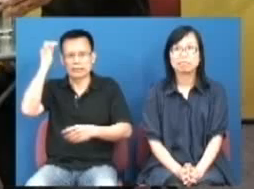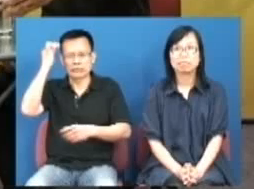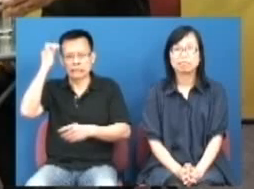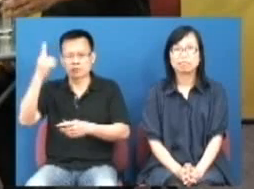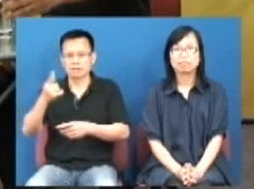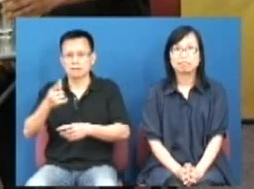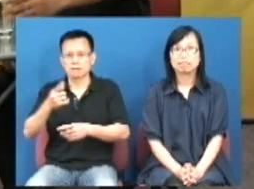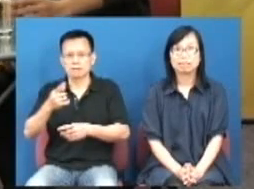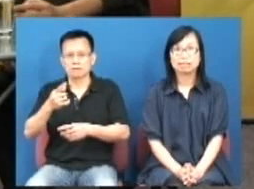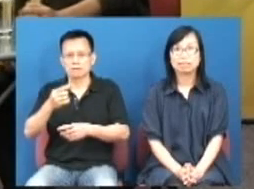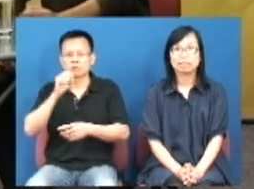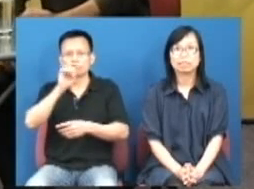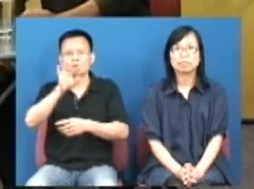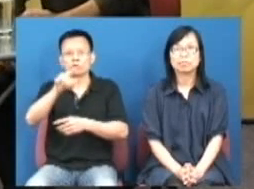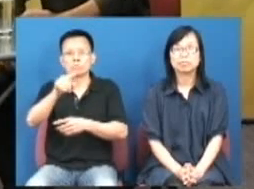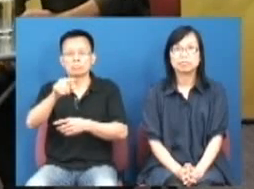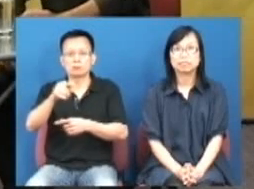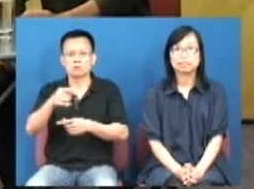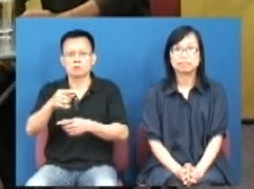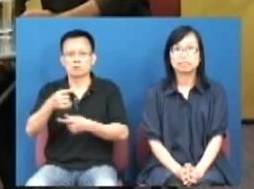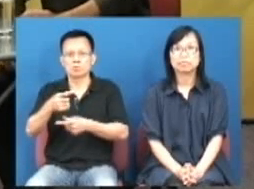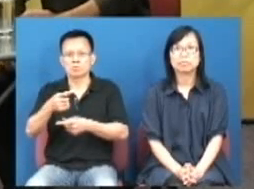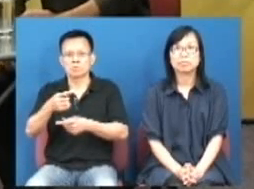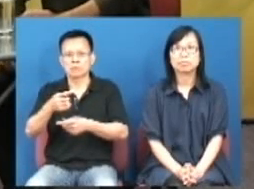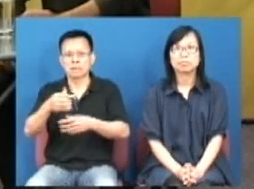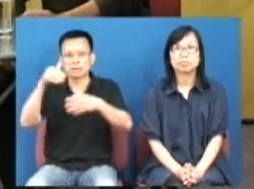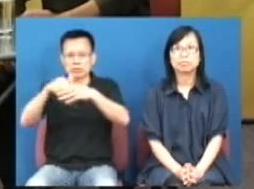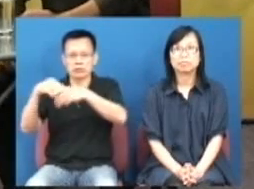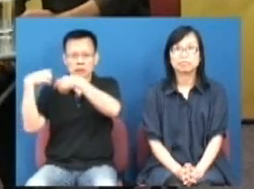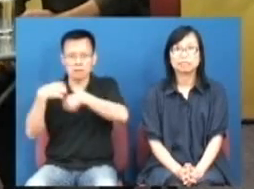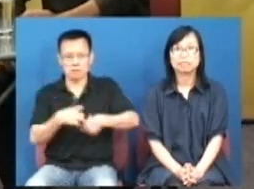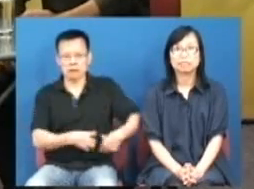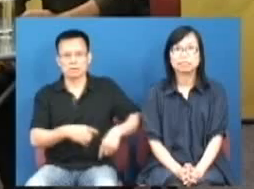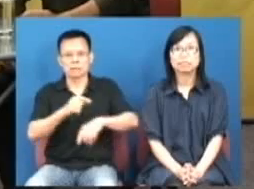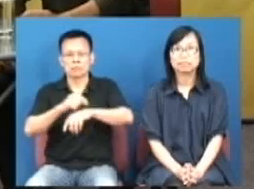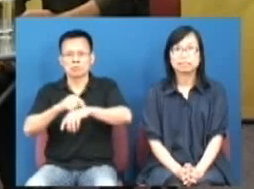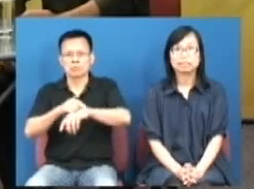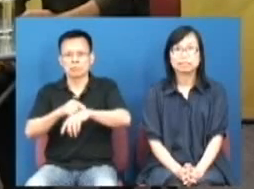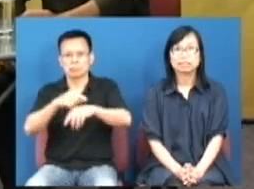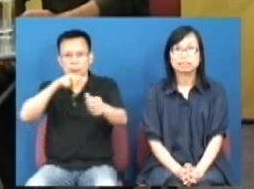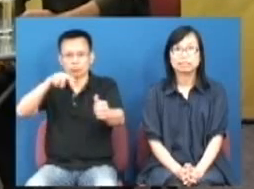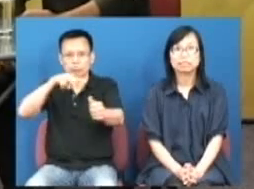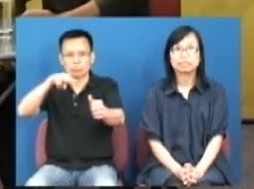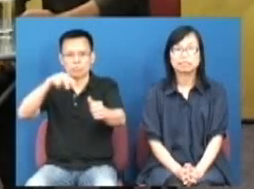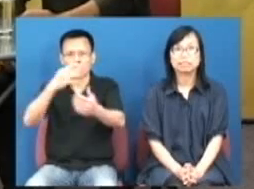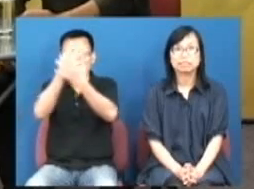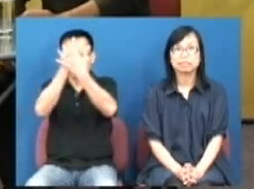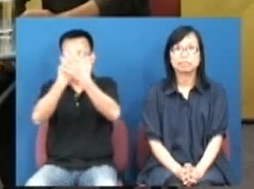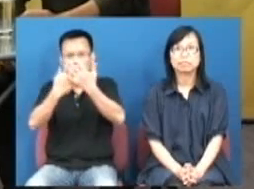俾我哋知咧，佢哋以後咧喺呢個係競選嘅時候咧。就要咧管埋網上嘅